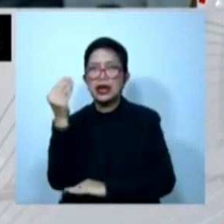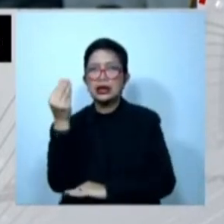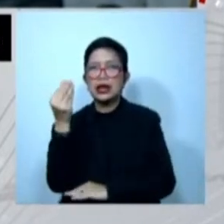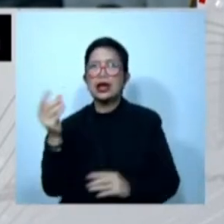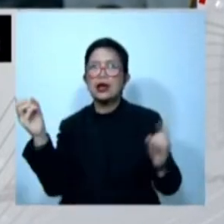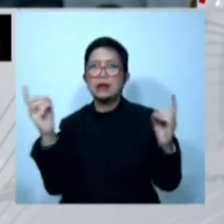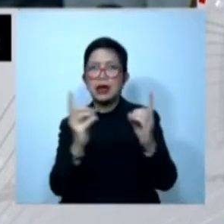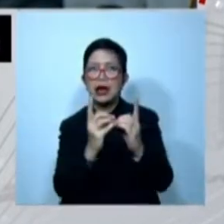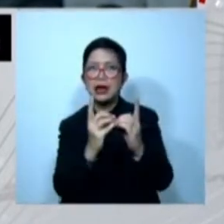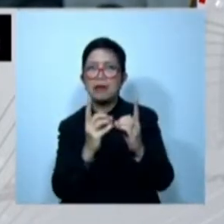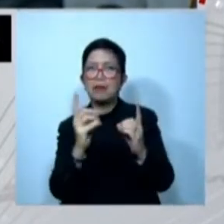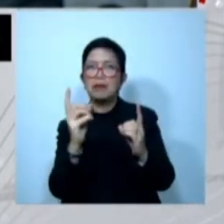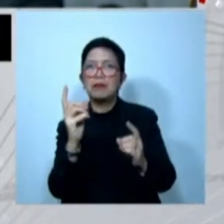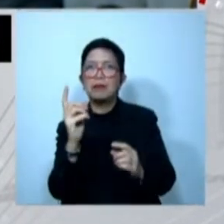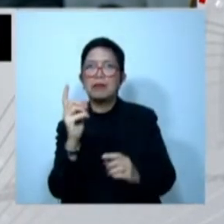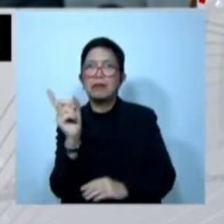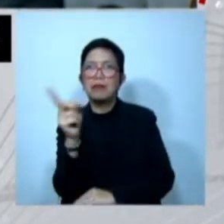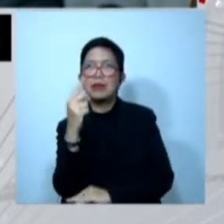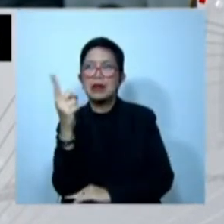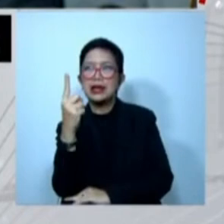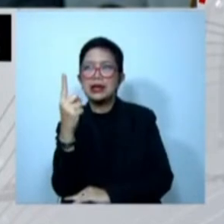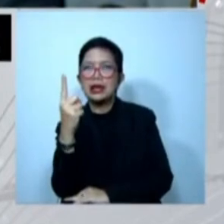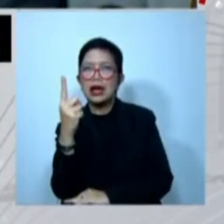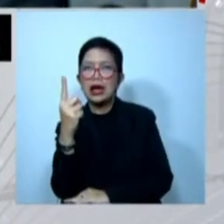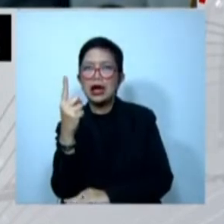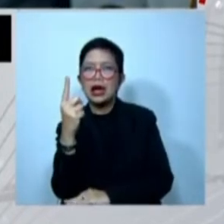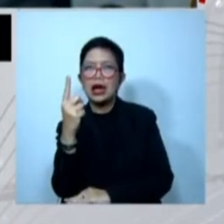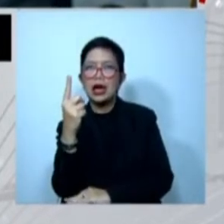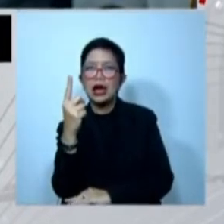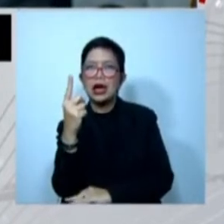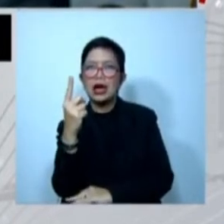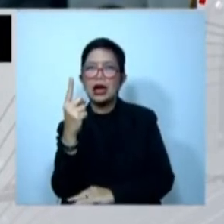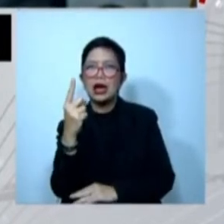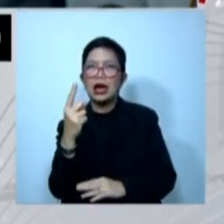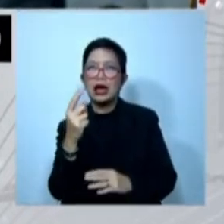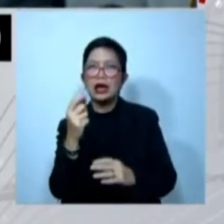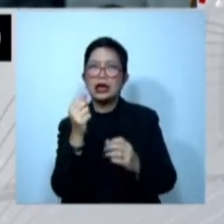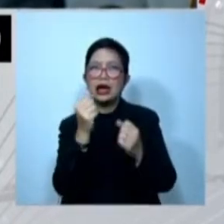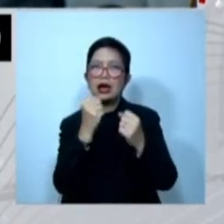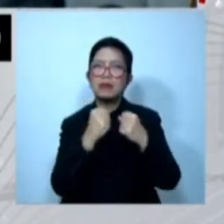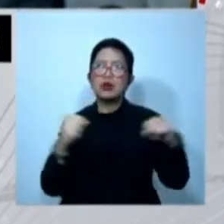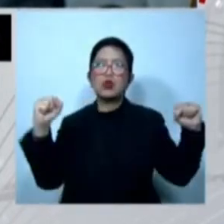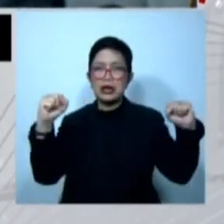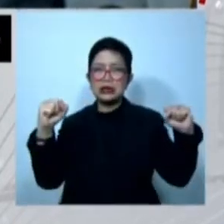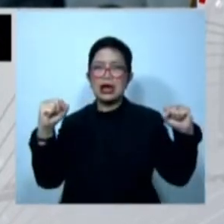pemerintah yang berkuasa, saya yang mengusung Bapak.